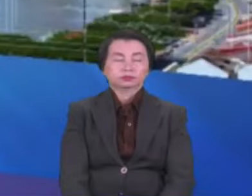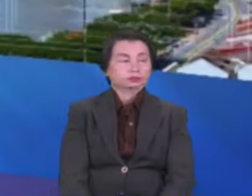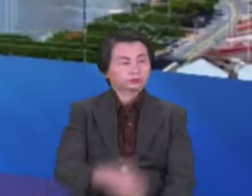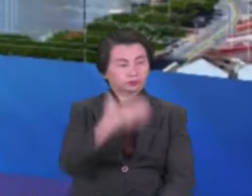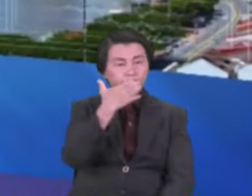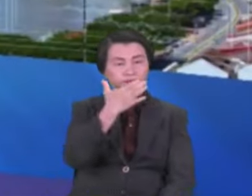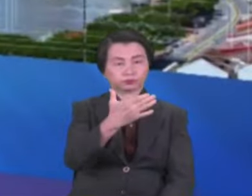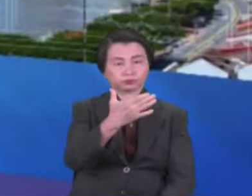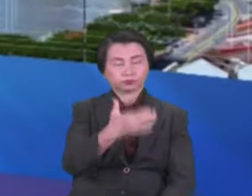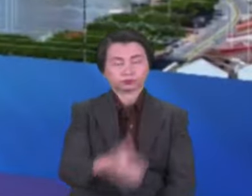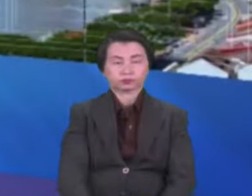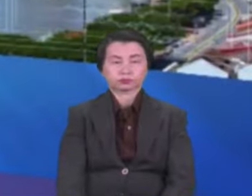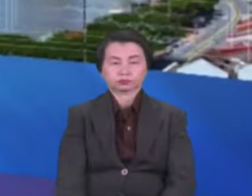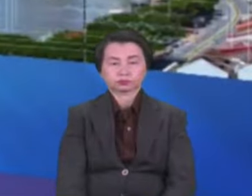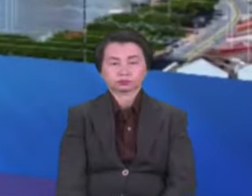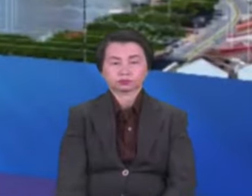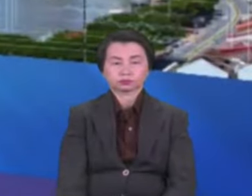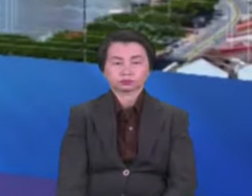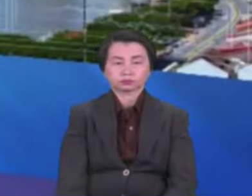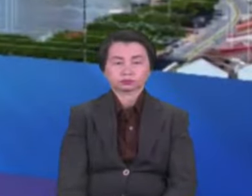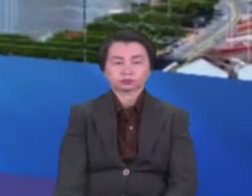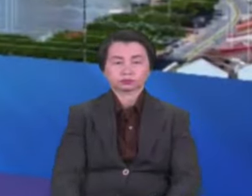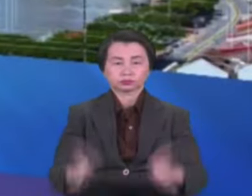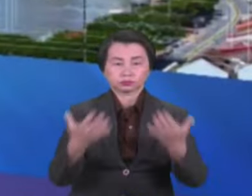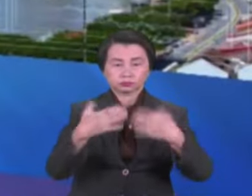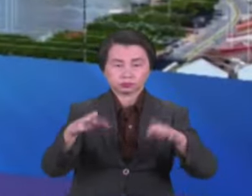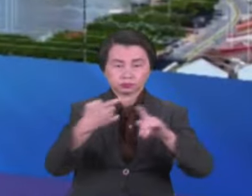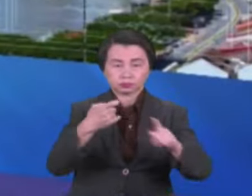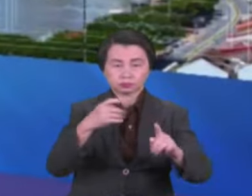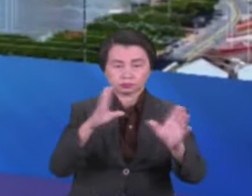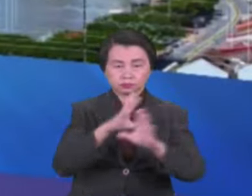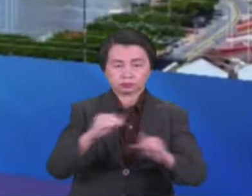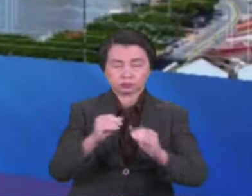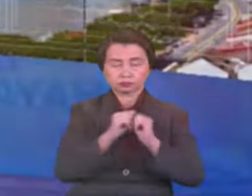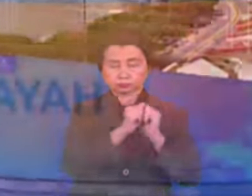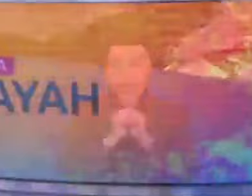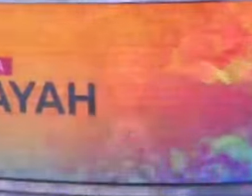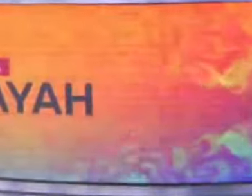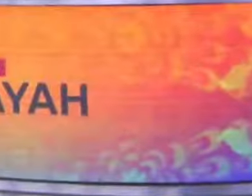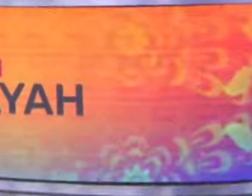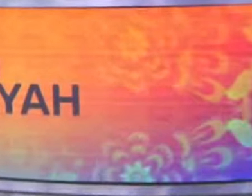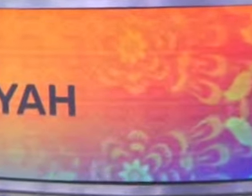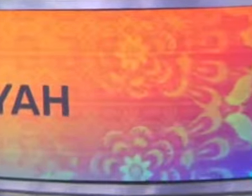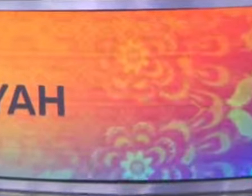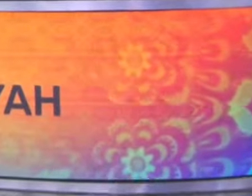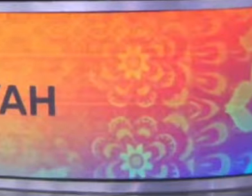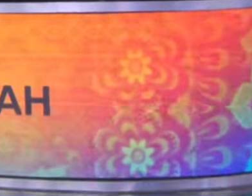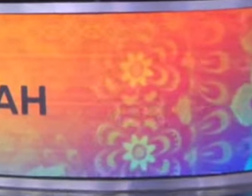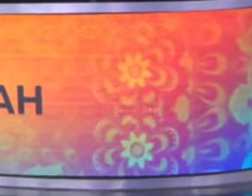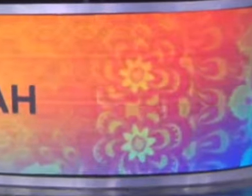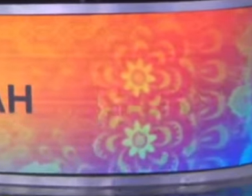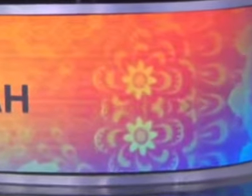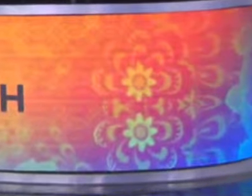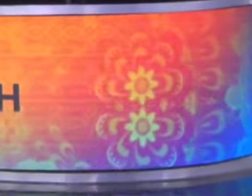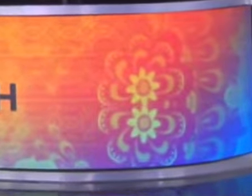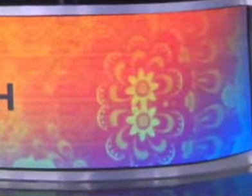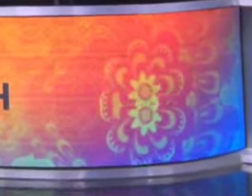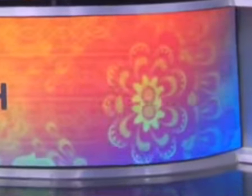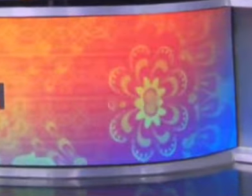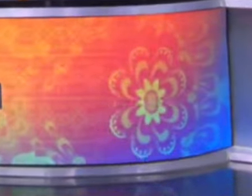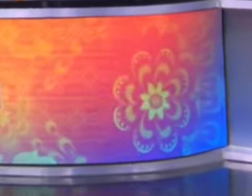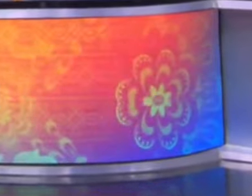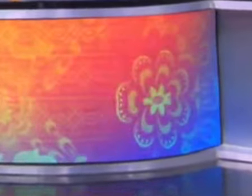kasih Abang Iskandar atas laporan anda. Sekian berita dari Sarawak. Saudara, sama-sama kita saksikan program Untukmu Malaysia bersama Timbalan